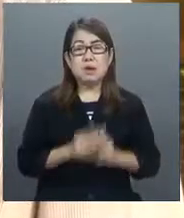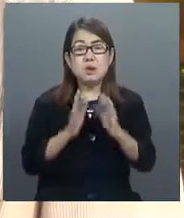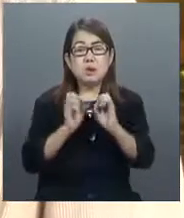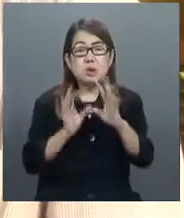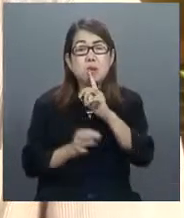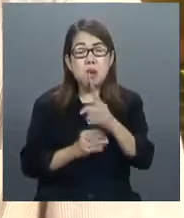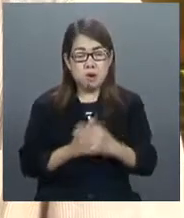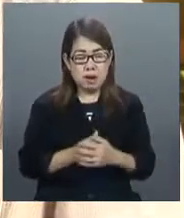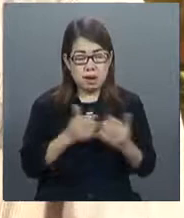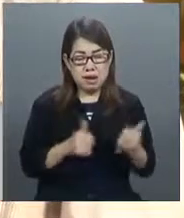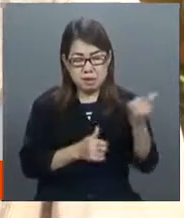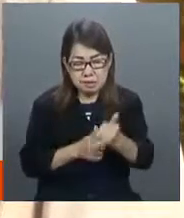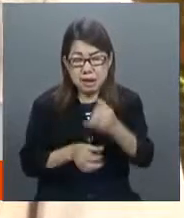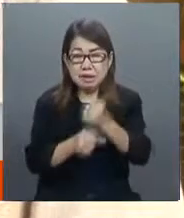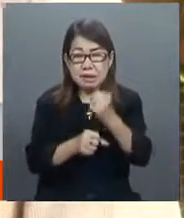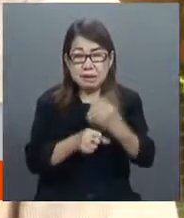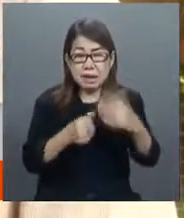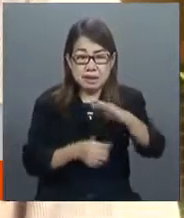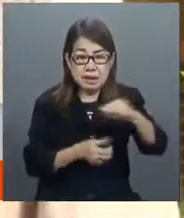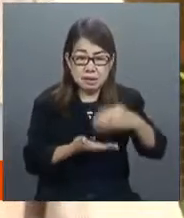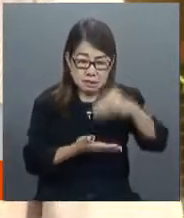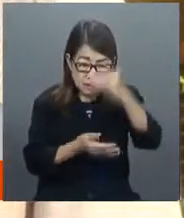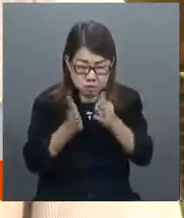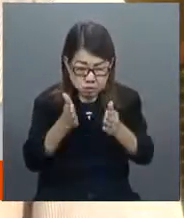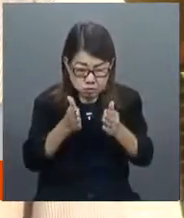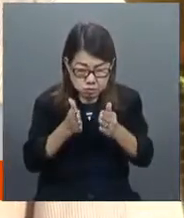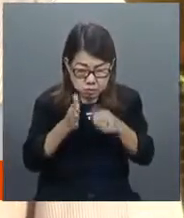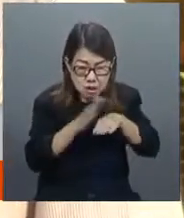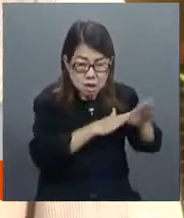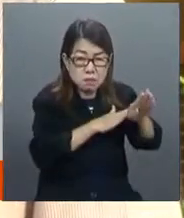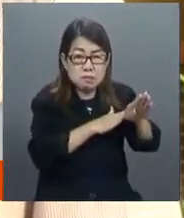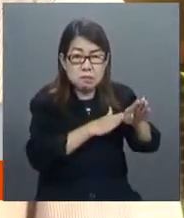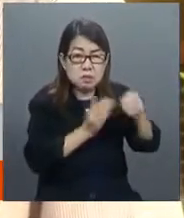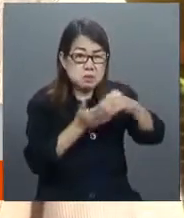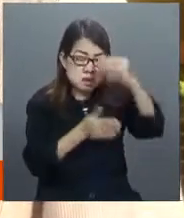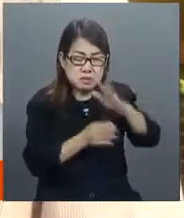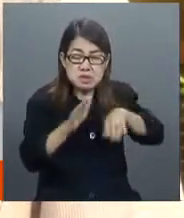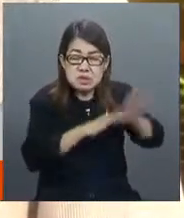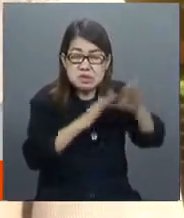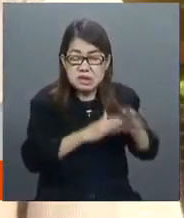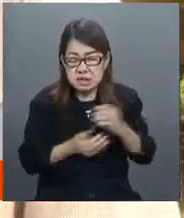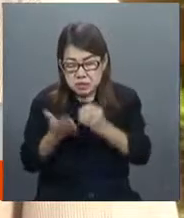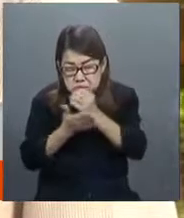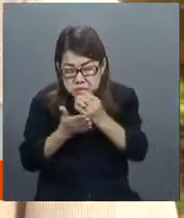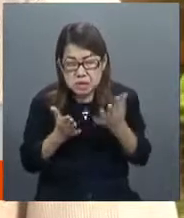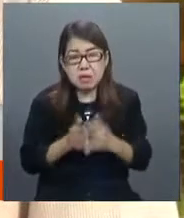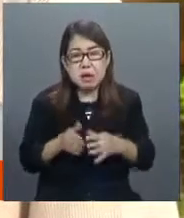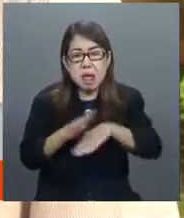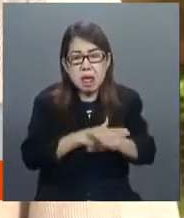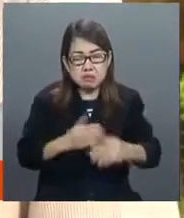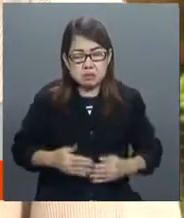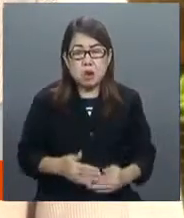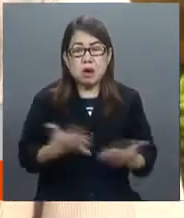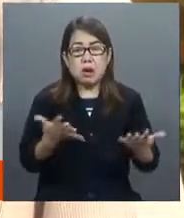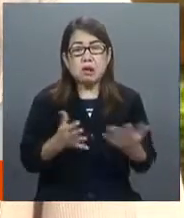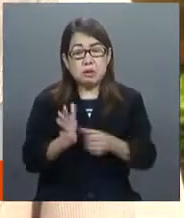นี่โอกาสที่เขาจะไปติดยาเสพติดโอกาสที่เขาจะหนีเรียนโอกาสที่เขาจะไปมีท้องในระหว่างเรียนนี่ล